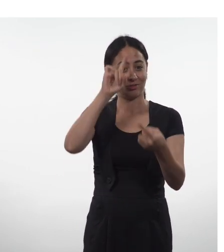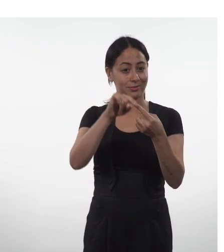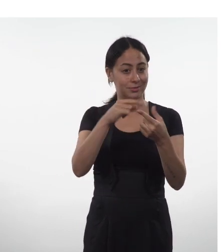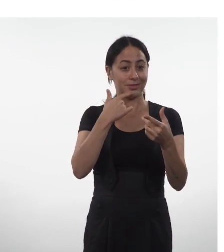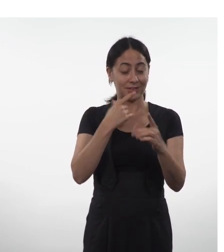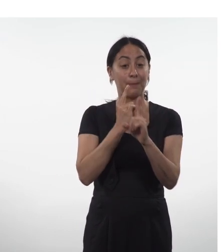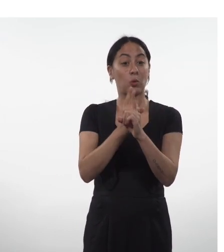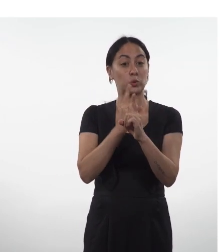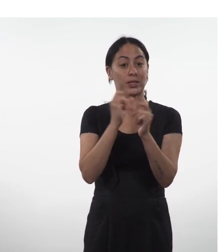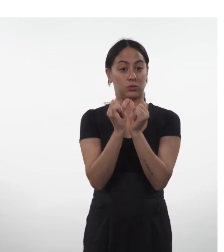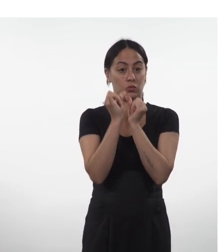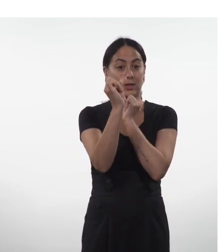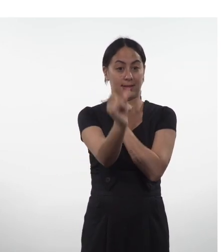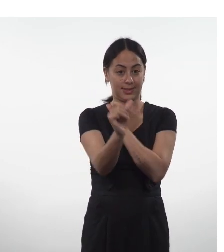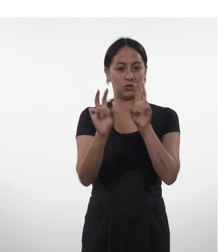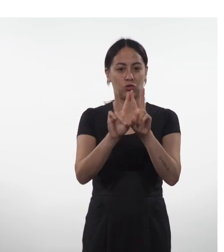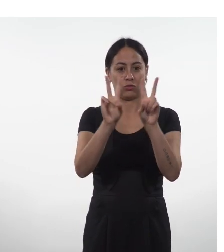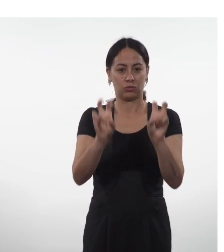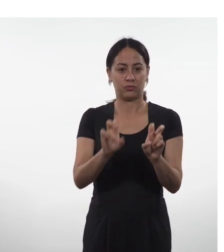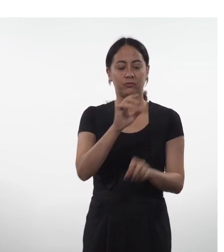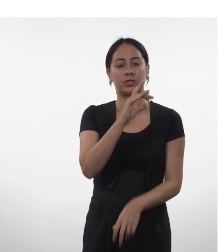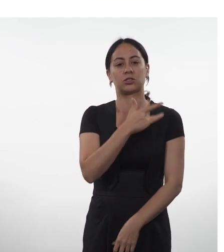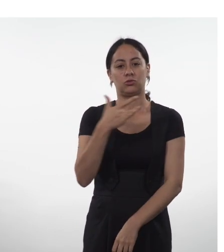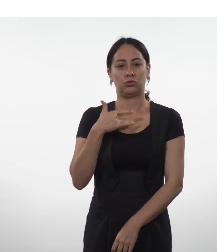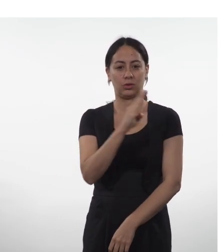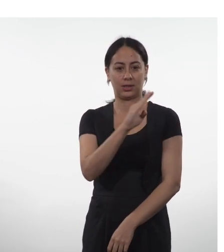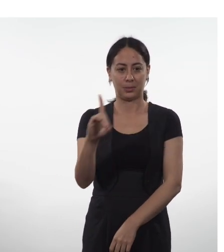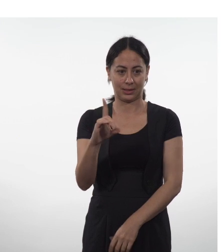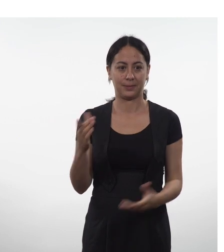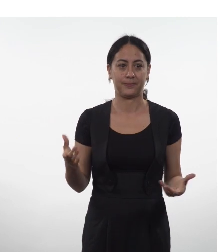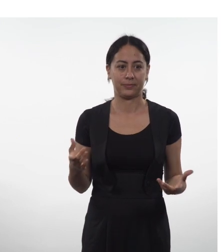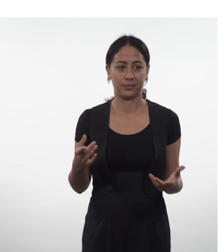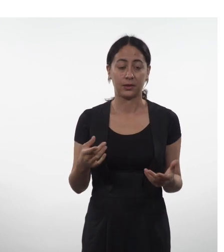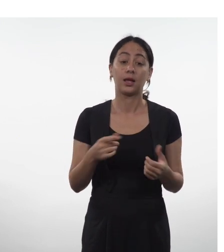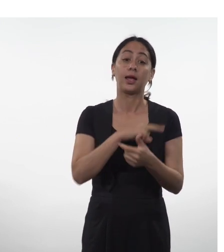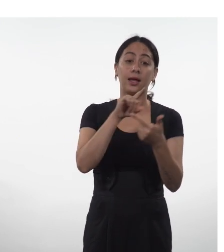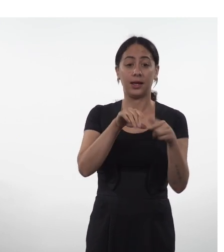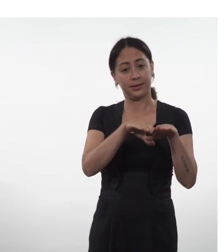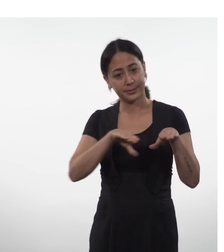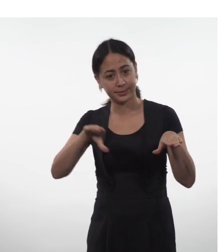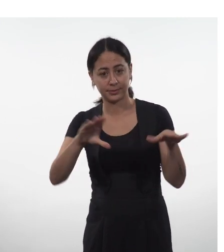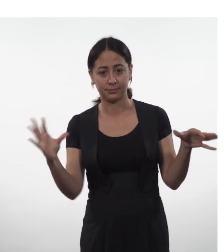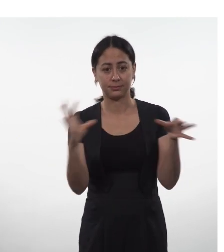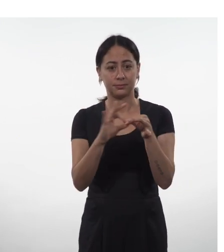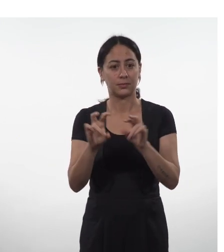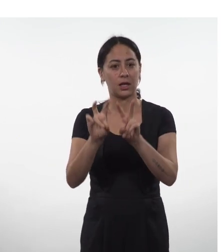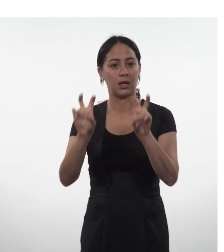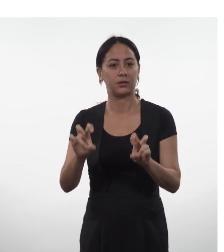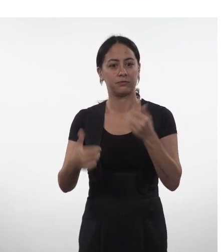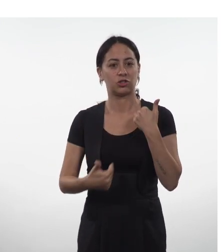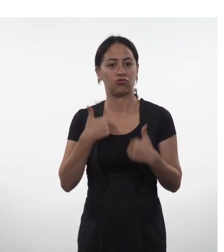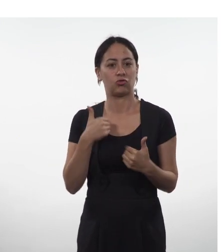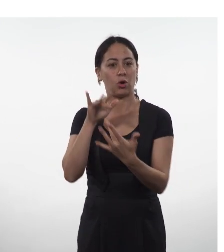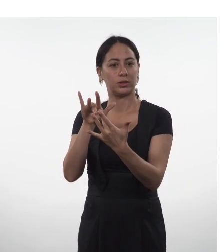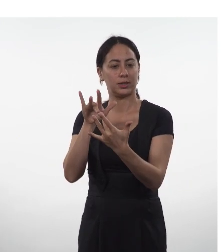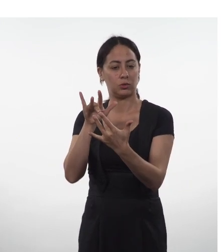téléconsultation qui peut servir aussi dans ce genre de situation. Et vous avez la fiche HandiConnect qui correspond aussi à la téléconsultation.